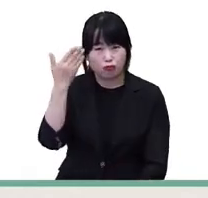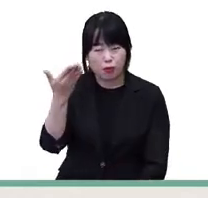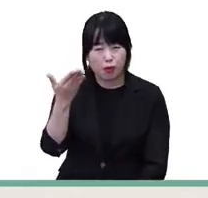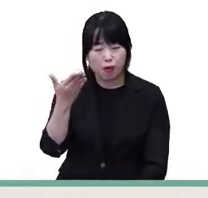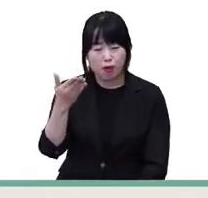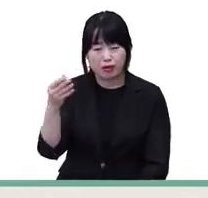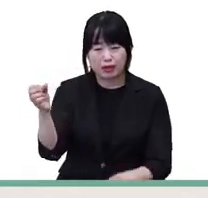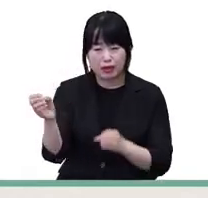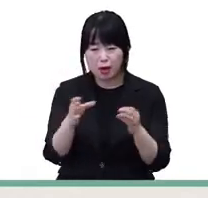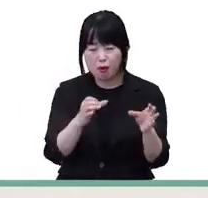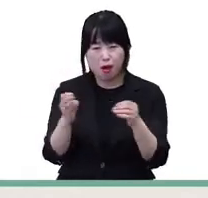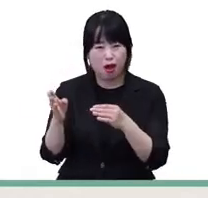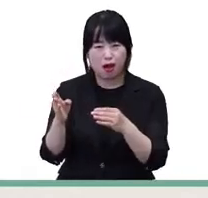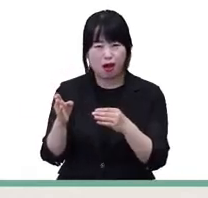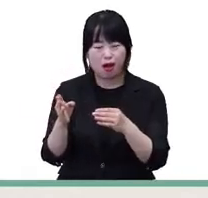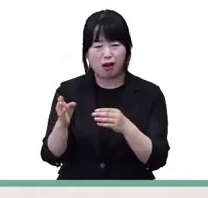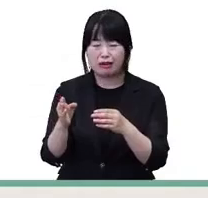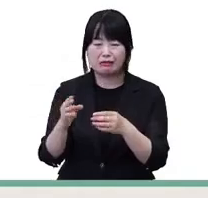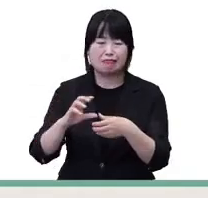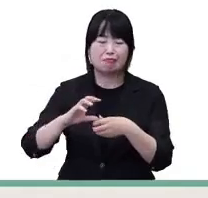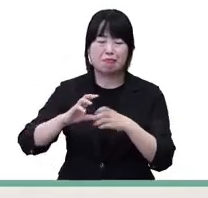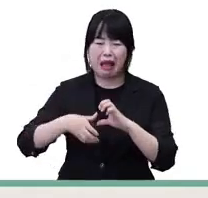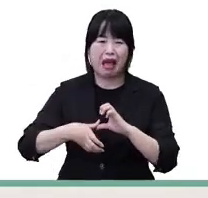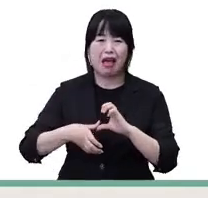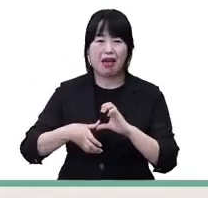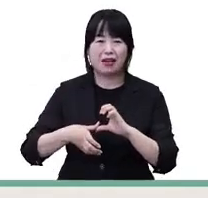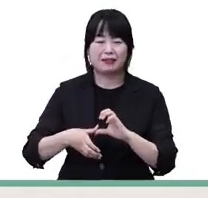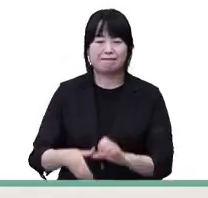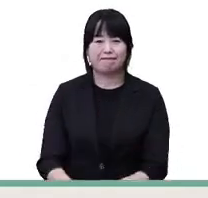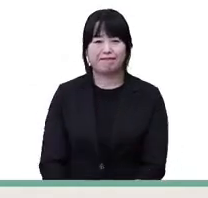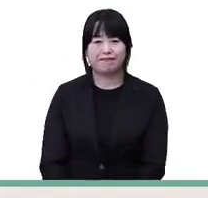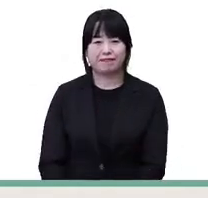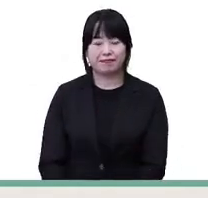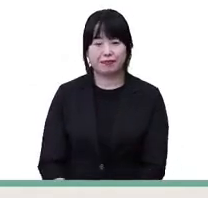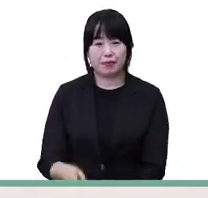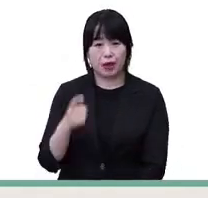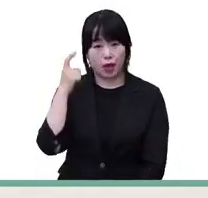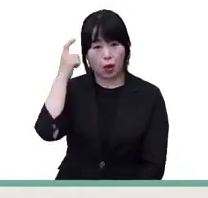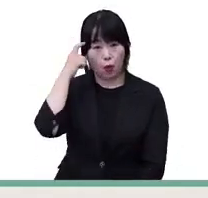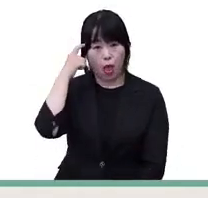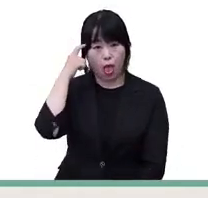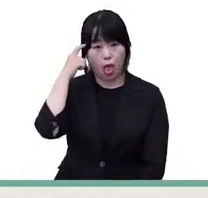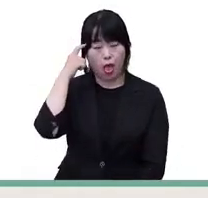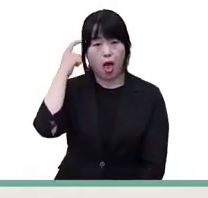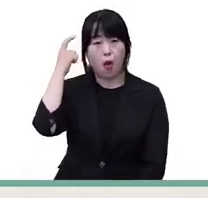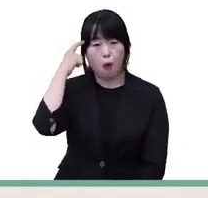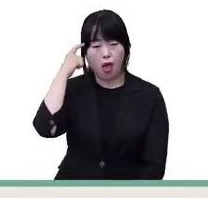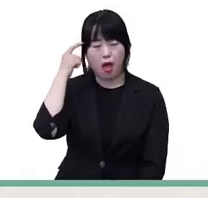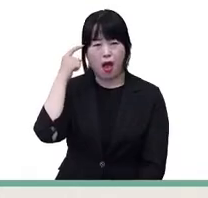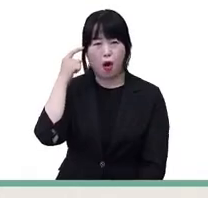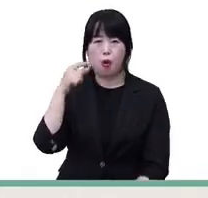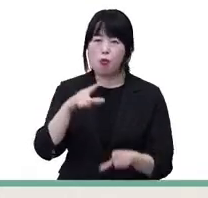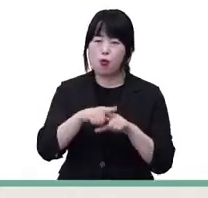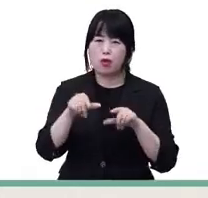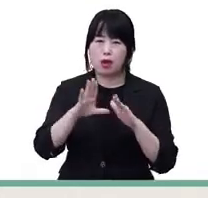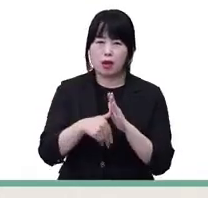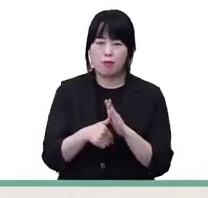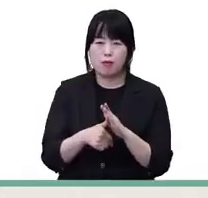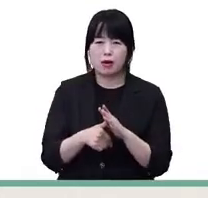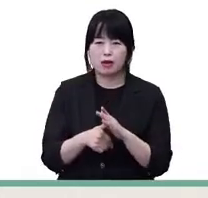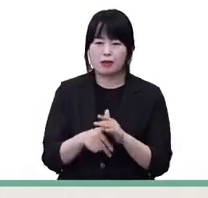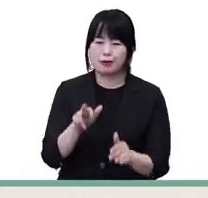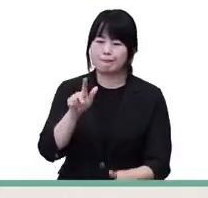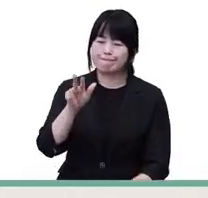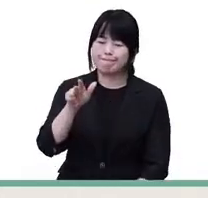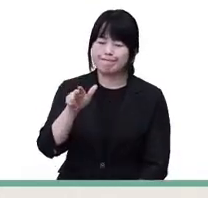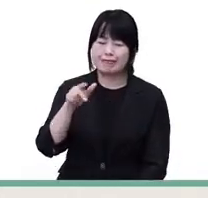그 대화가 어려워집니다. 왜냐하면 이 왜라는 질문이 어떤 경우에는 굉장히 공격적으로 느껴질